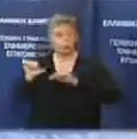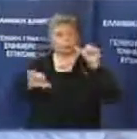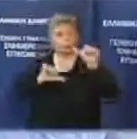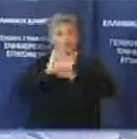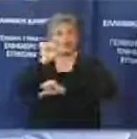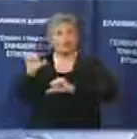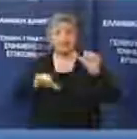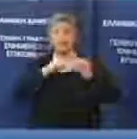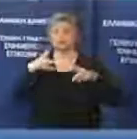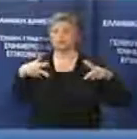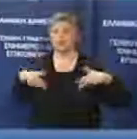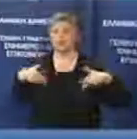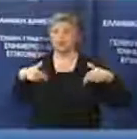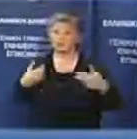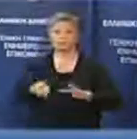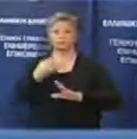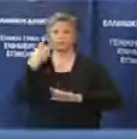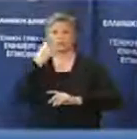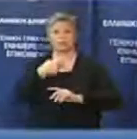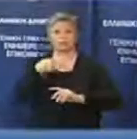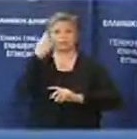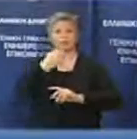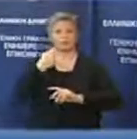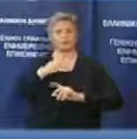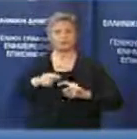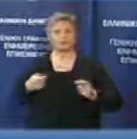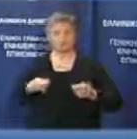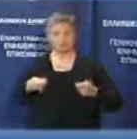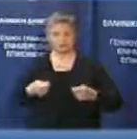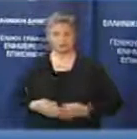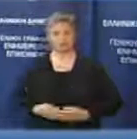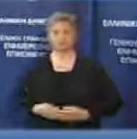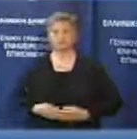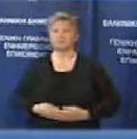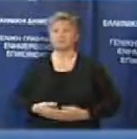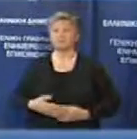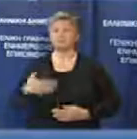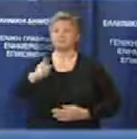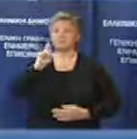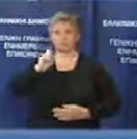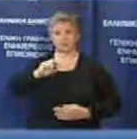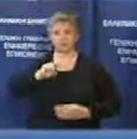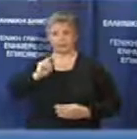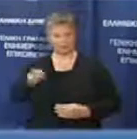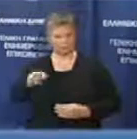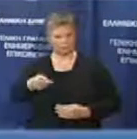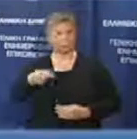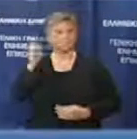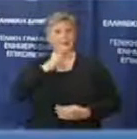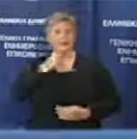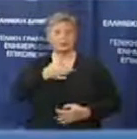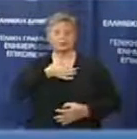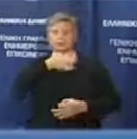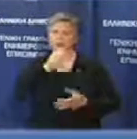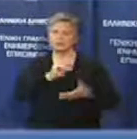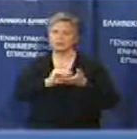ανασχηματισμό. Κοιτάξτε, έχει πει ο Πρωθυπουργός σε πολλούς τόνους ότι πρώτον κανένας από